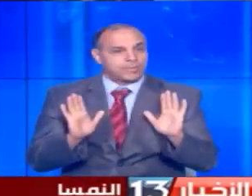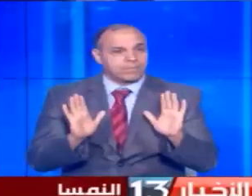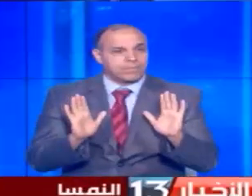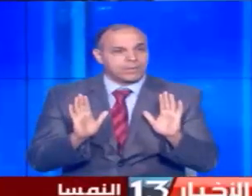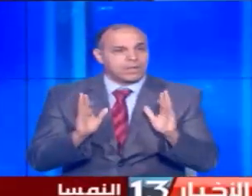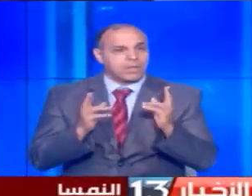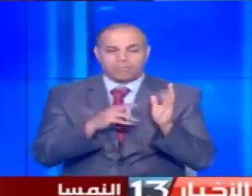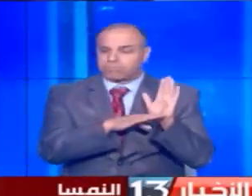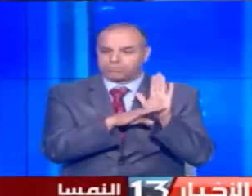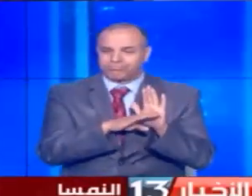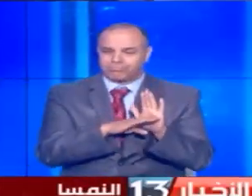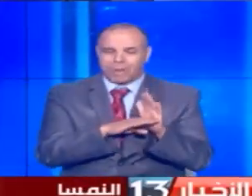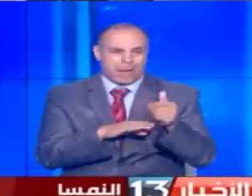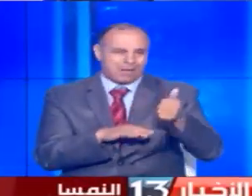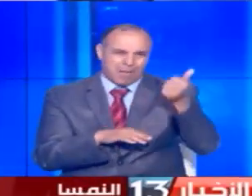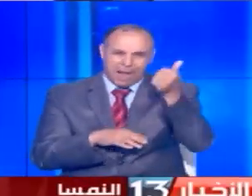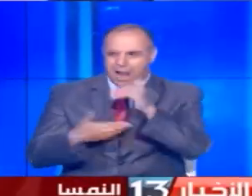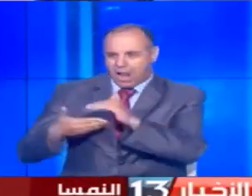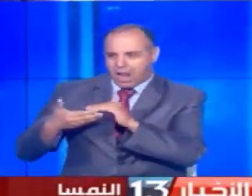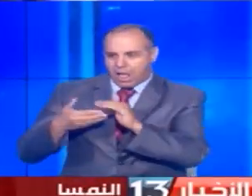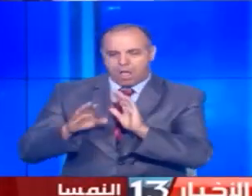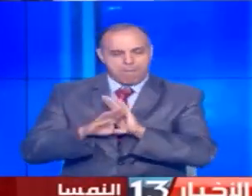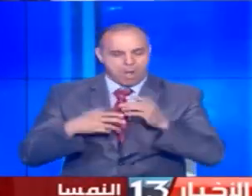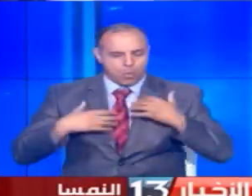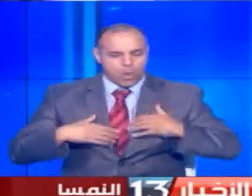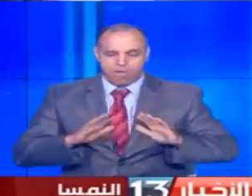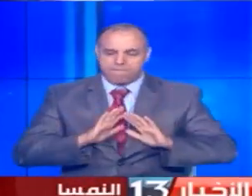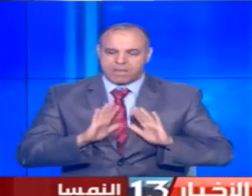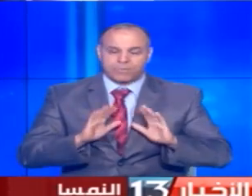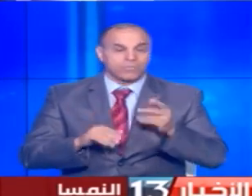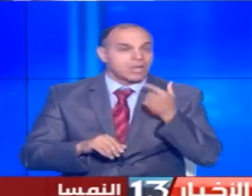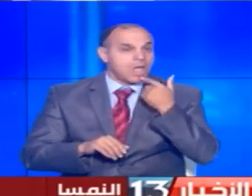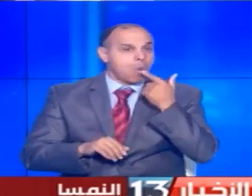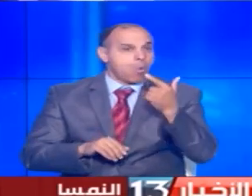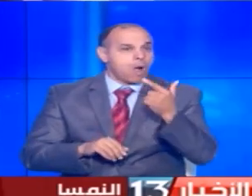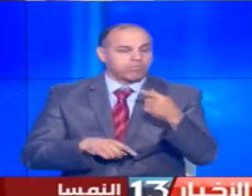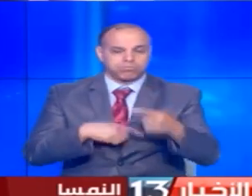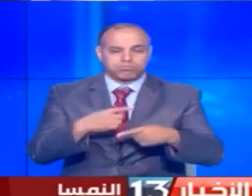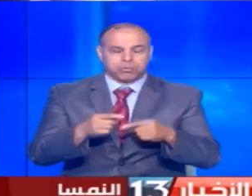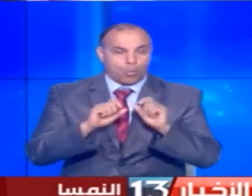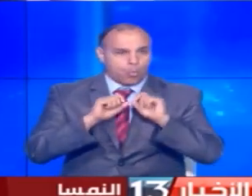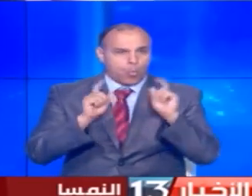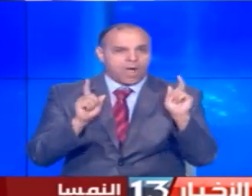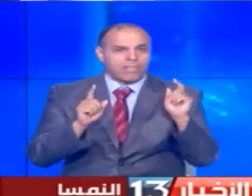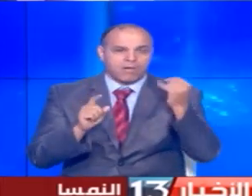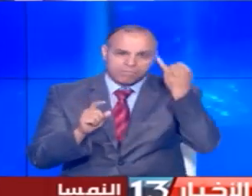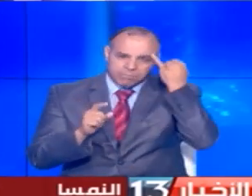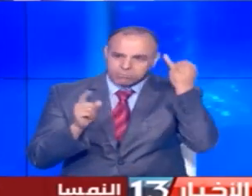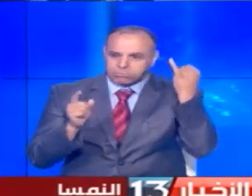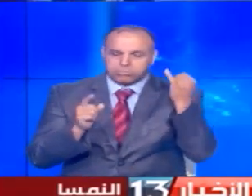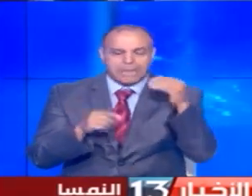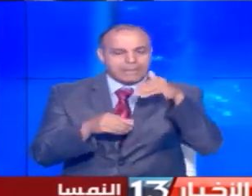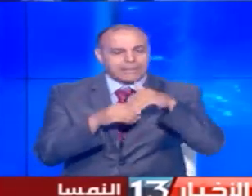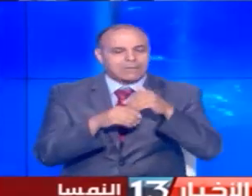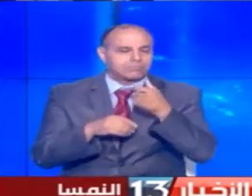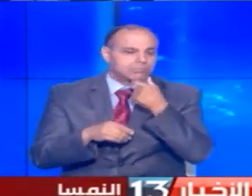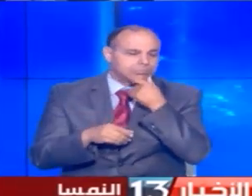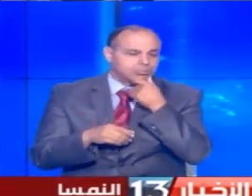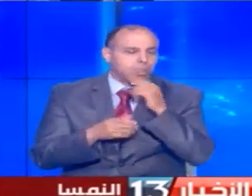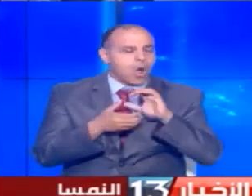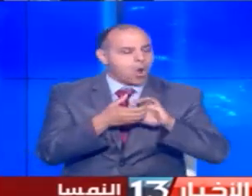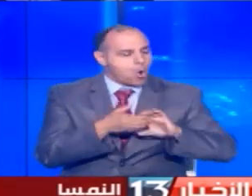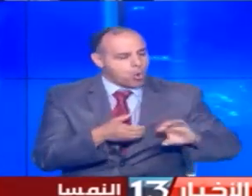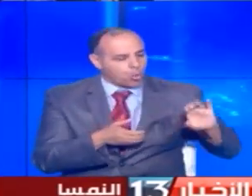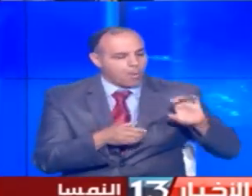لن تحافظ على الامتيازات نفسها للدول الأعضاء. وأمام استمرار تباين المواقف في الداخل البريطاني والجسم الأوروبي